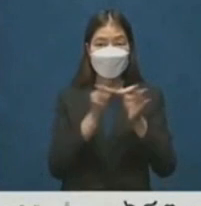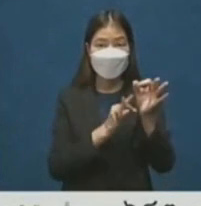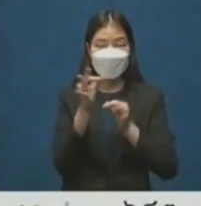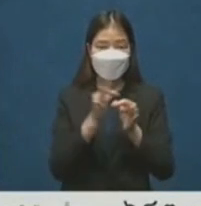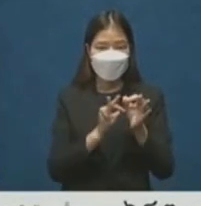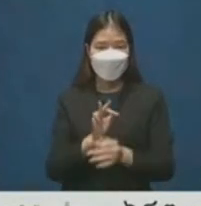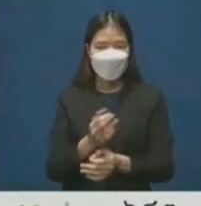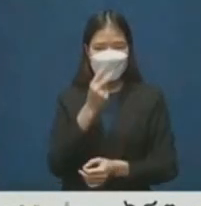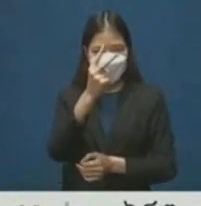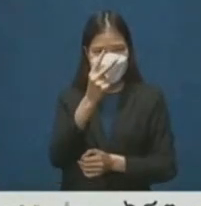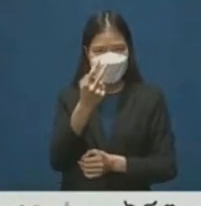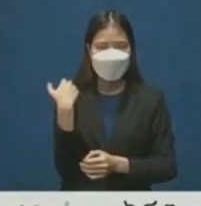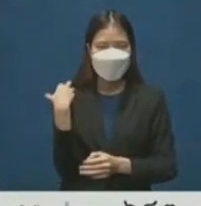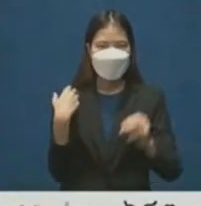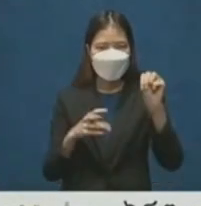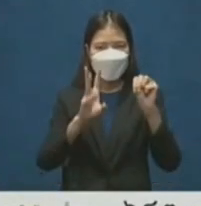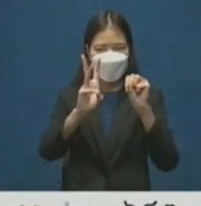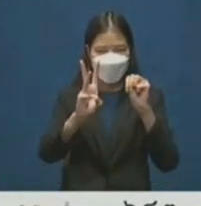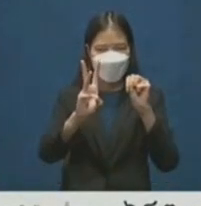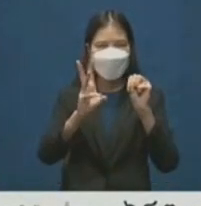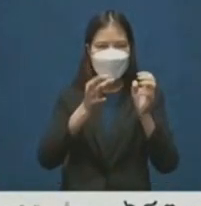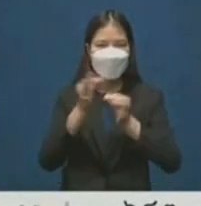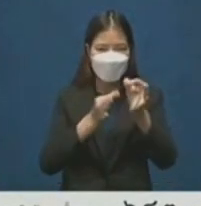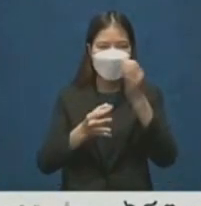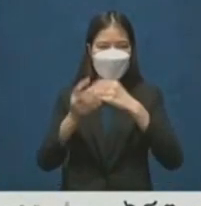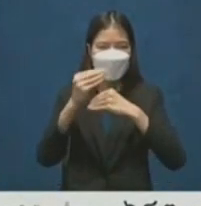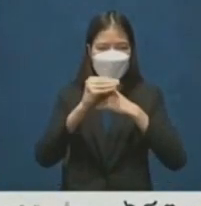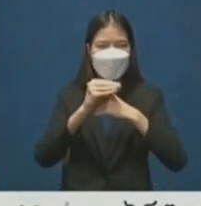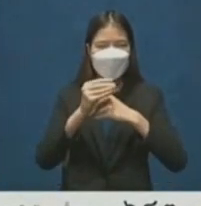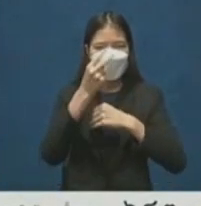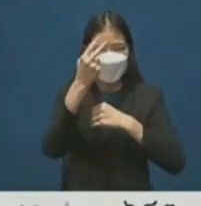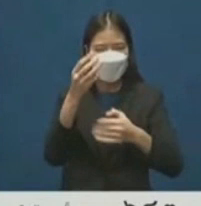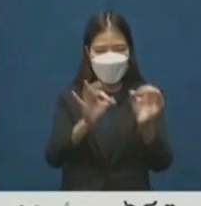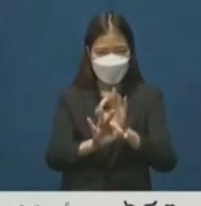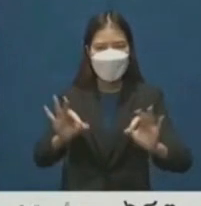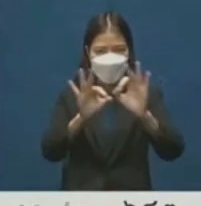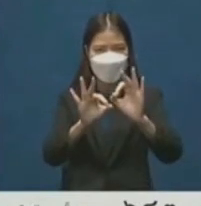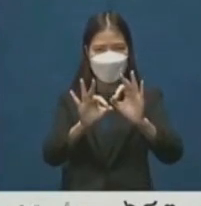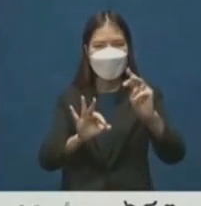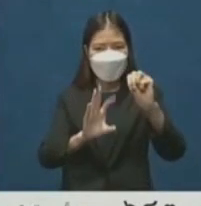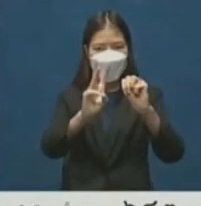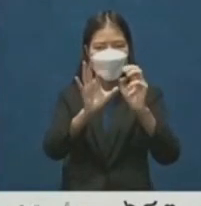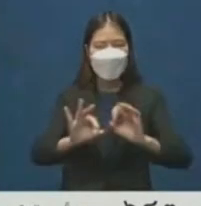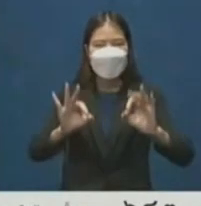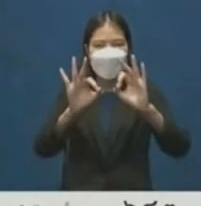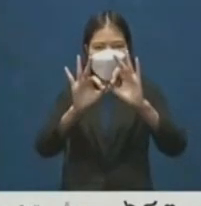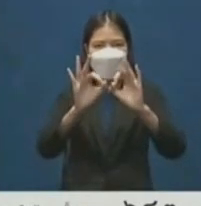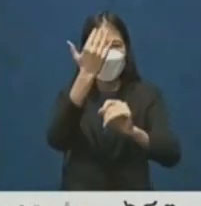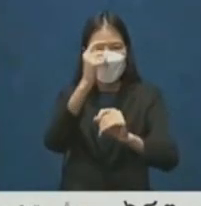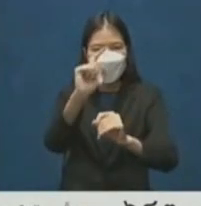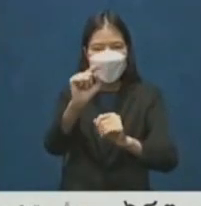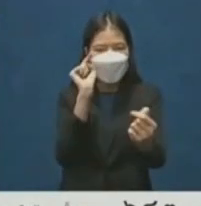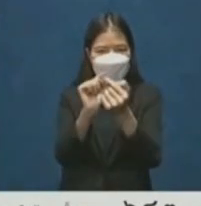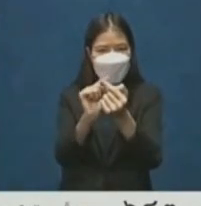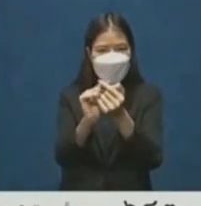ขออนุญาตให้ข้อสังเกตนะครับในมาตรา6ซึ่งถือว่าเป็นมาตราที่มีความสำคัญเพรา